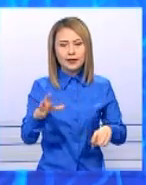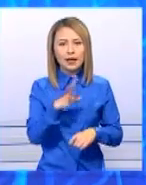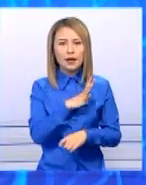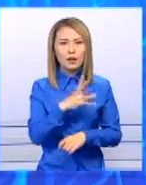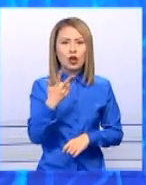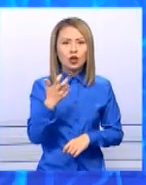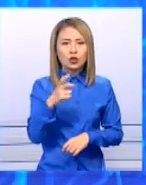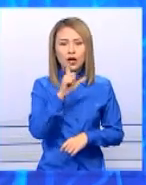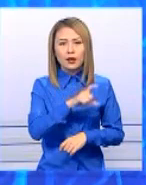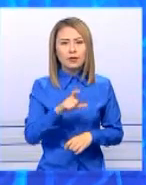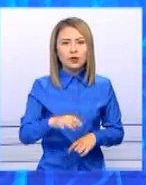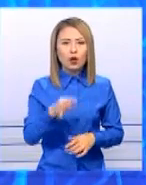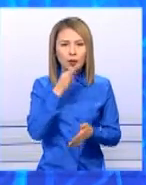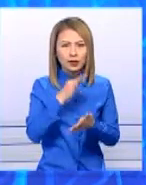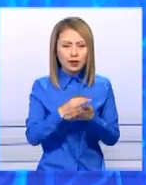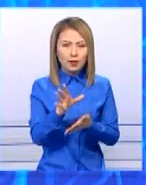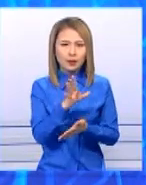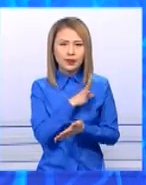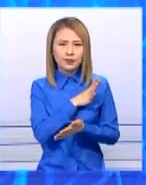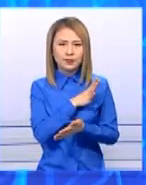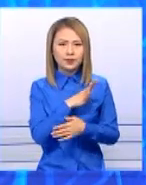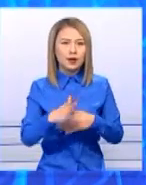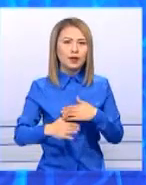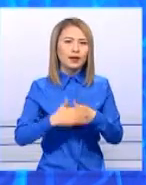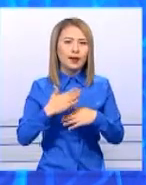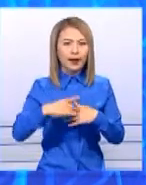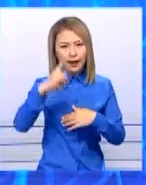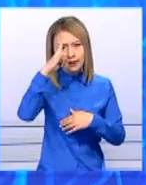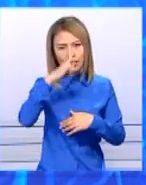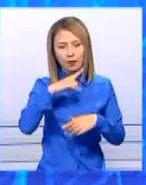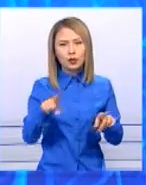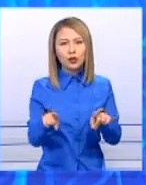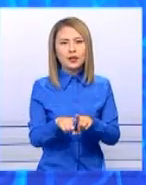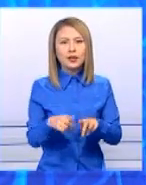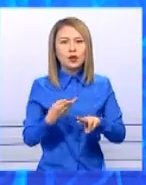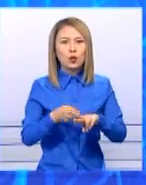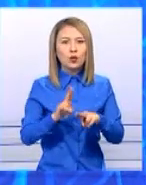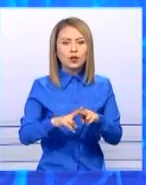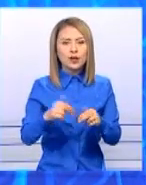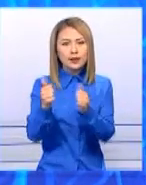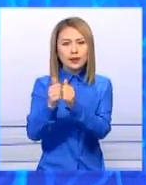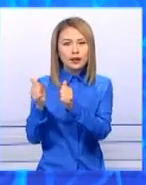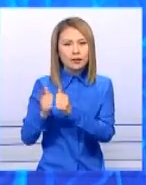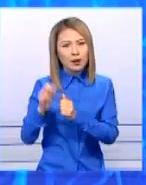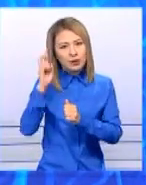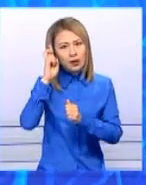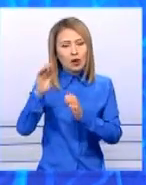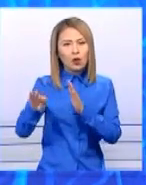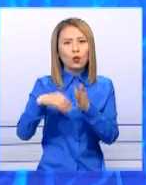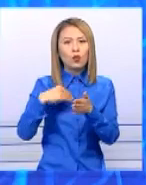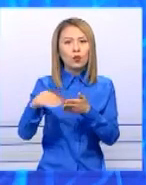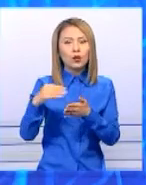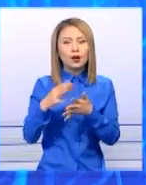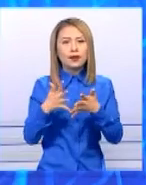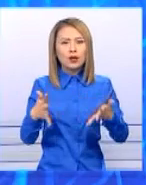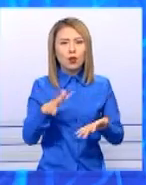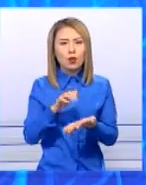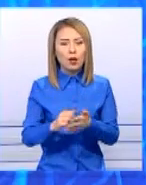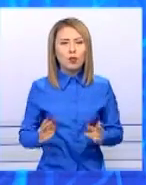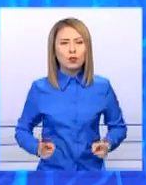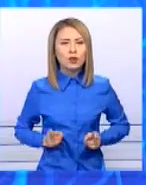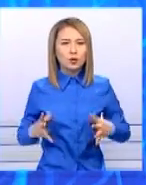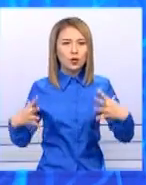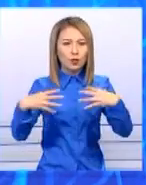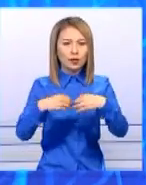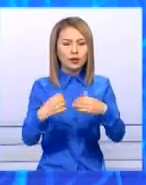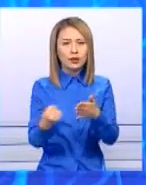Осы істерге қатысты 300 адам жауапқа тартылған. Жақыповтың айтуынша, Қазақстанға мұндай заттар көрші елдерден әкелетіндіктен қылмыскерлермен